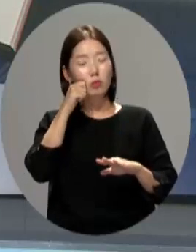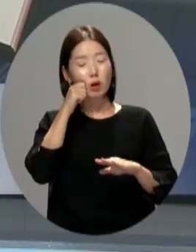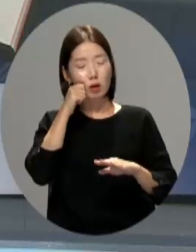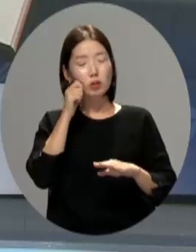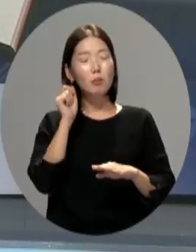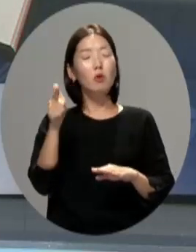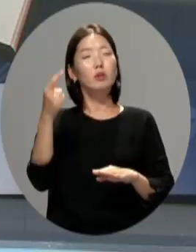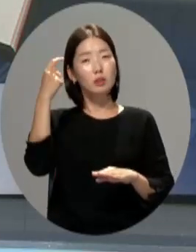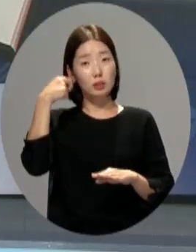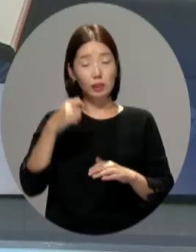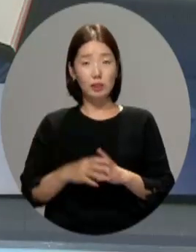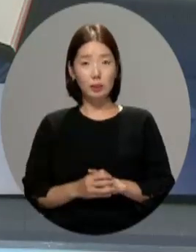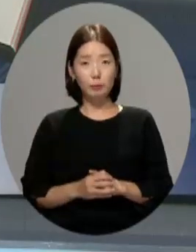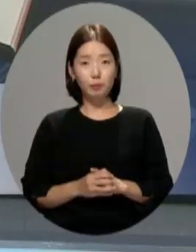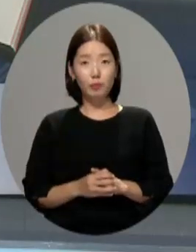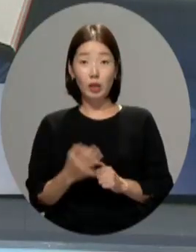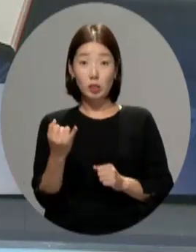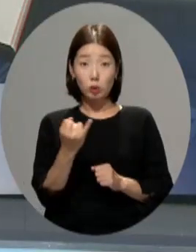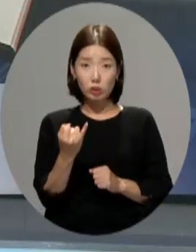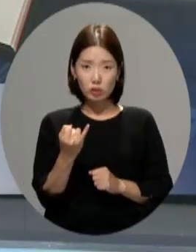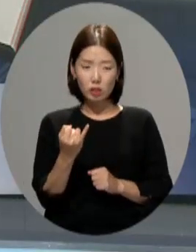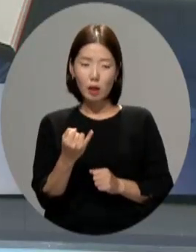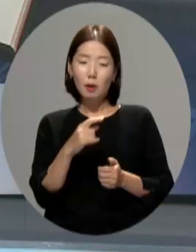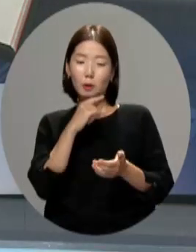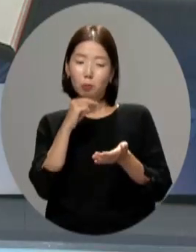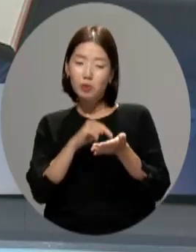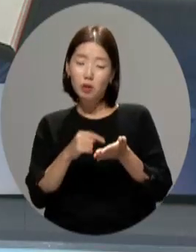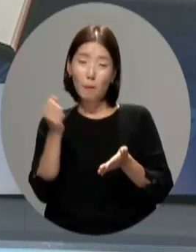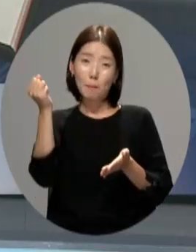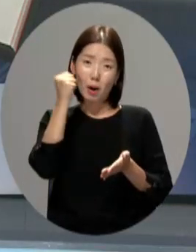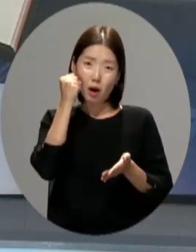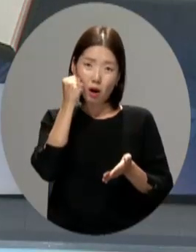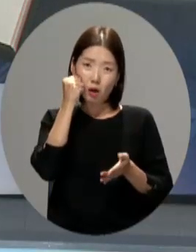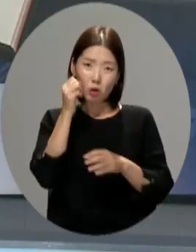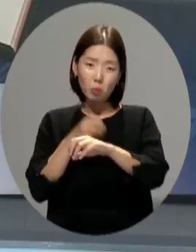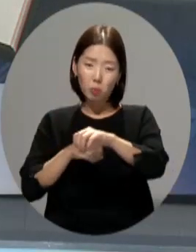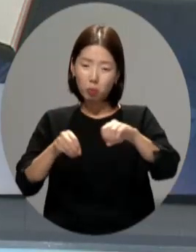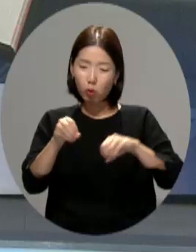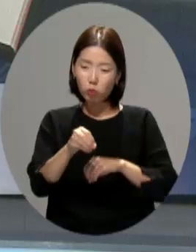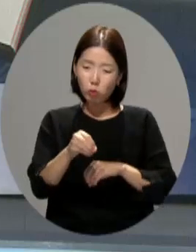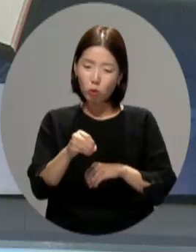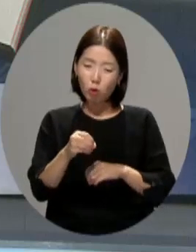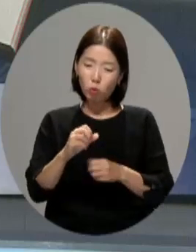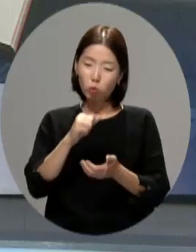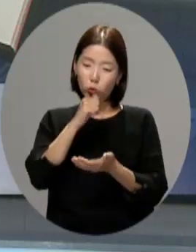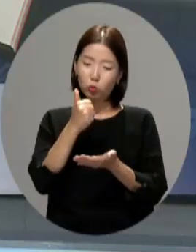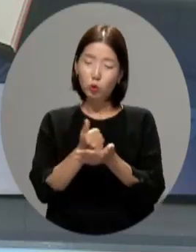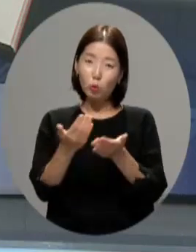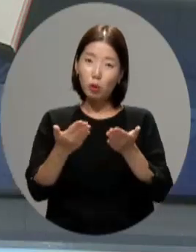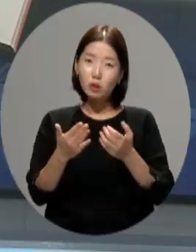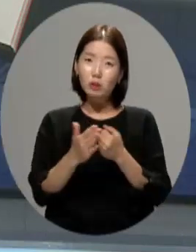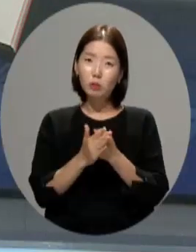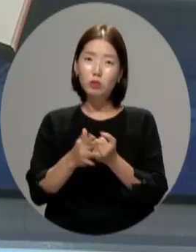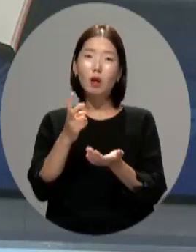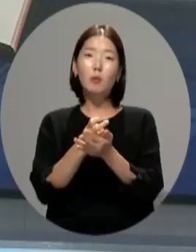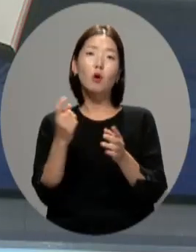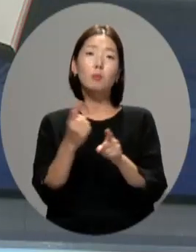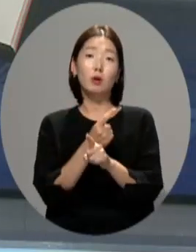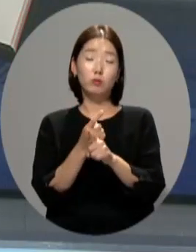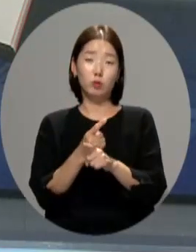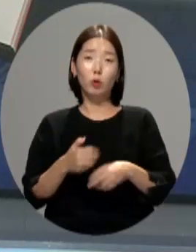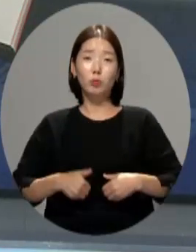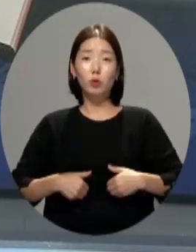나오는데요. 성매매 여성들이 성착취 피해를 당하고도 역으로 처벌받는 구조라며 법 개정이 필요하다는